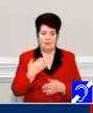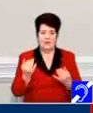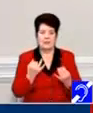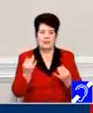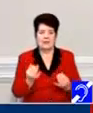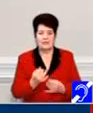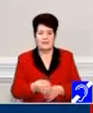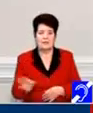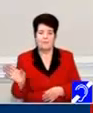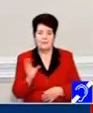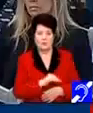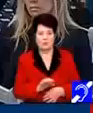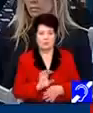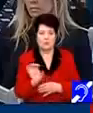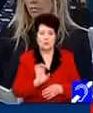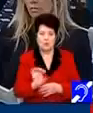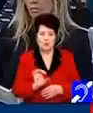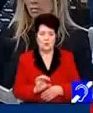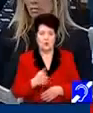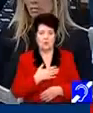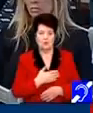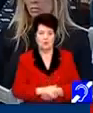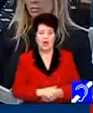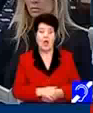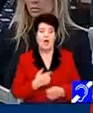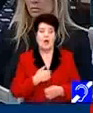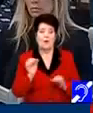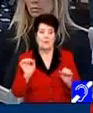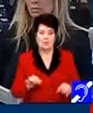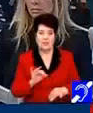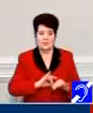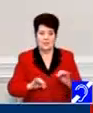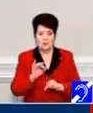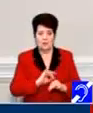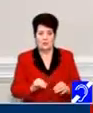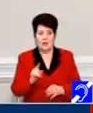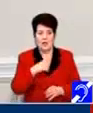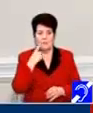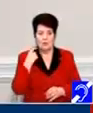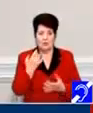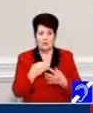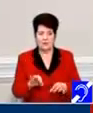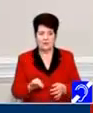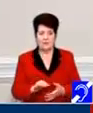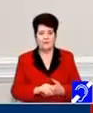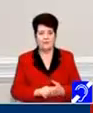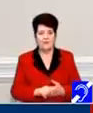acest lucru interesează pe toți producătorii noștri autohtoni. Am putea să discutăm referitor la politica